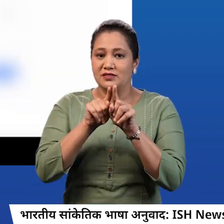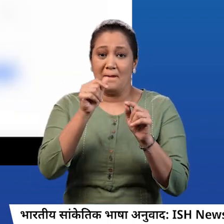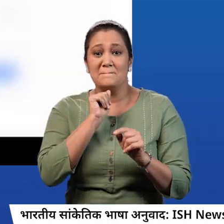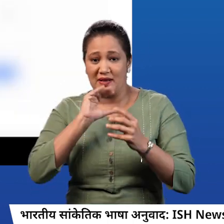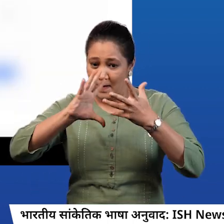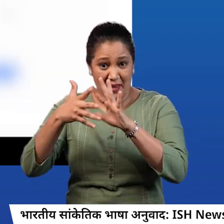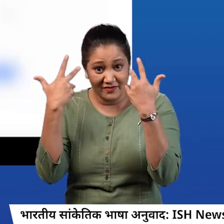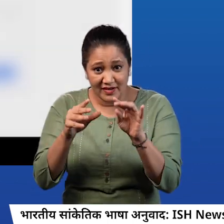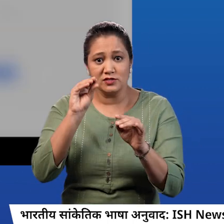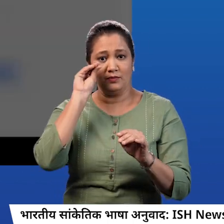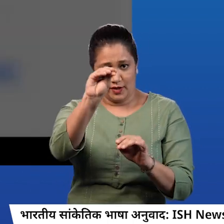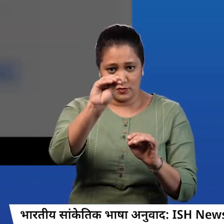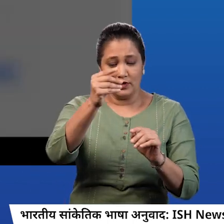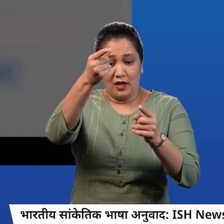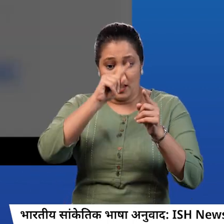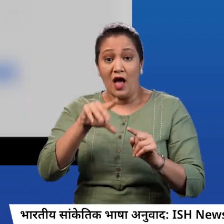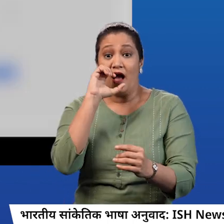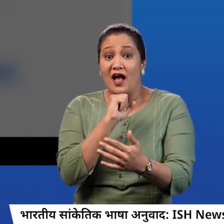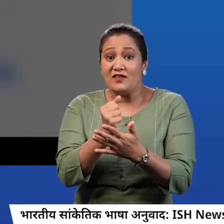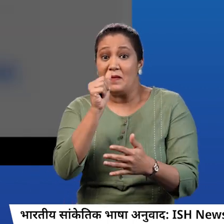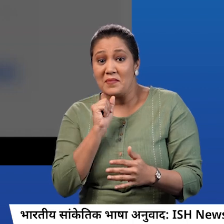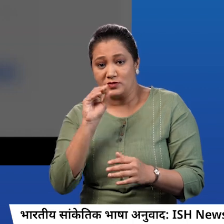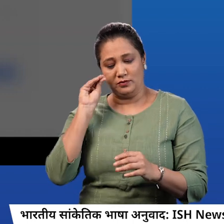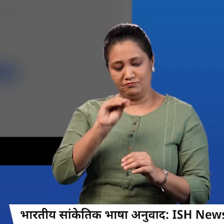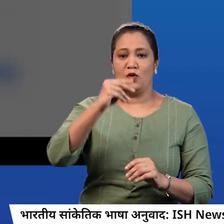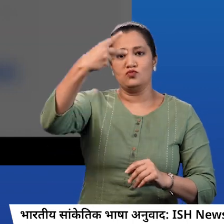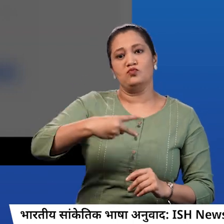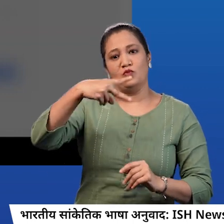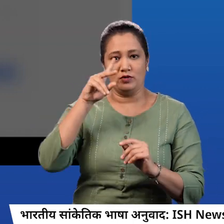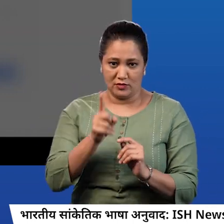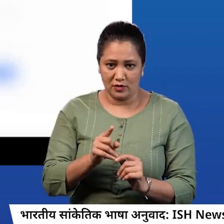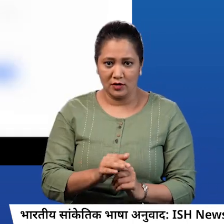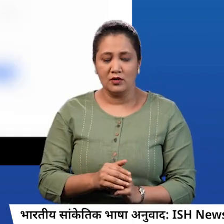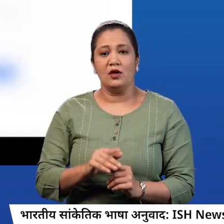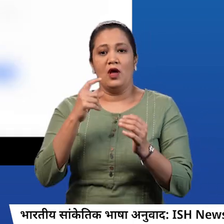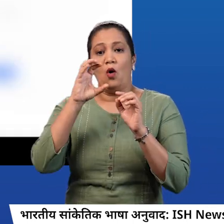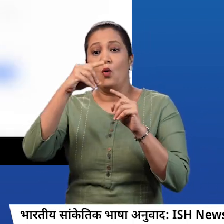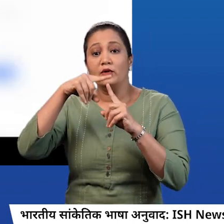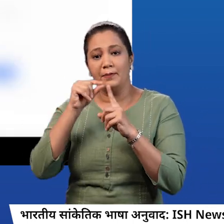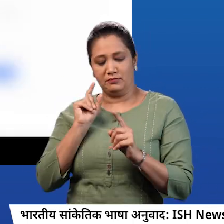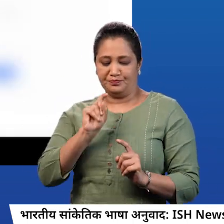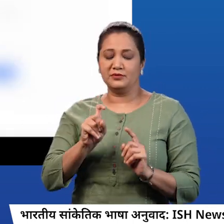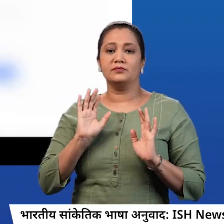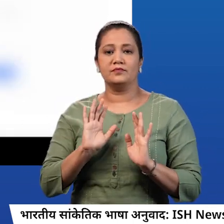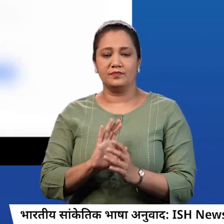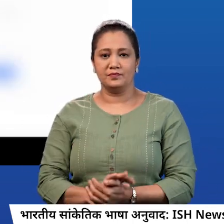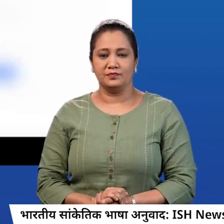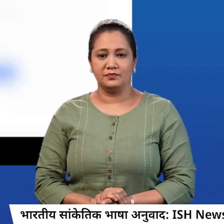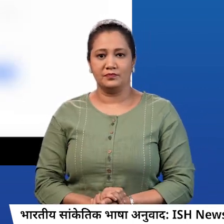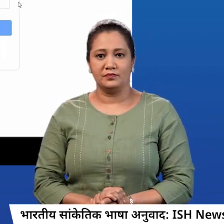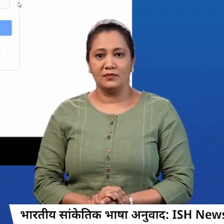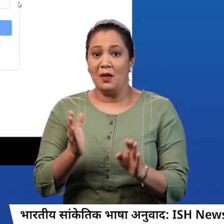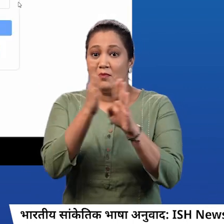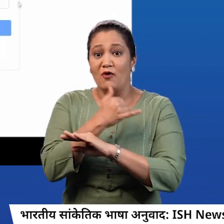अशा रीतीनं पासवर्ड तयार करून तो पासवर्ड आणि कन्फर्म पासवर्ड या दोन्ही ठिकाणी लिहायचा आहे आणि मग रिक्वेस्ट OTP या बटनावर क्लिक